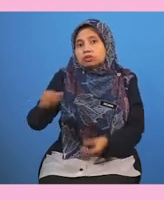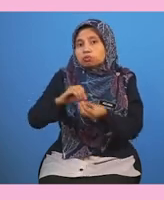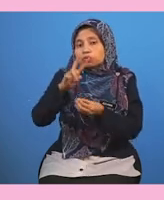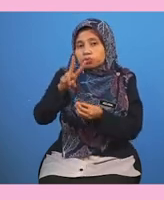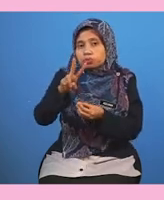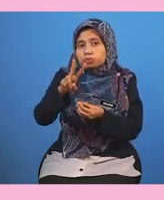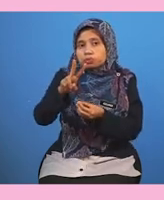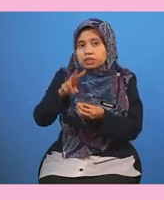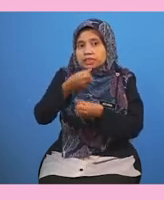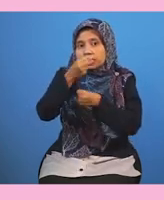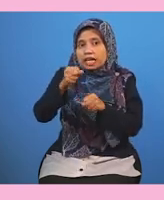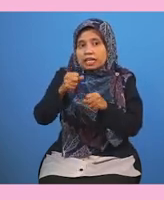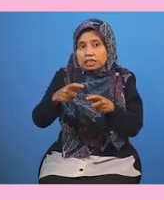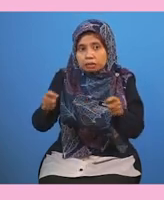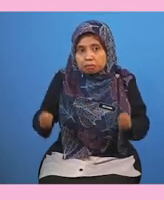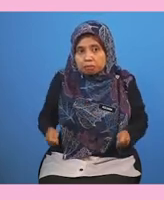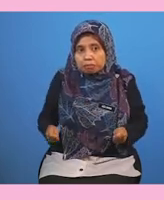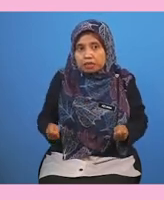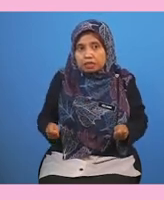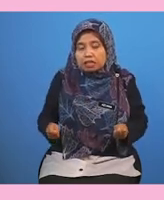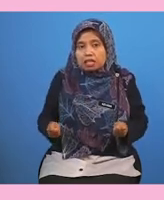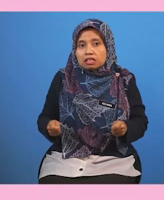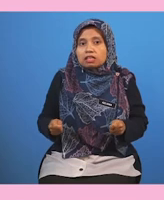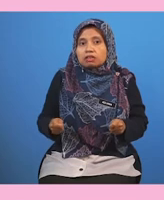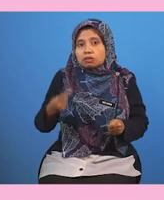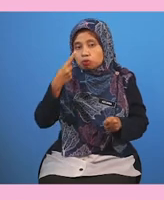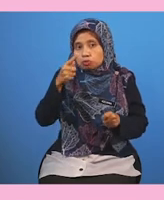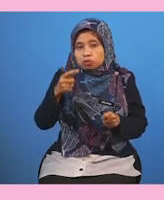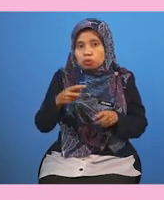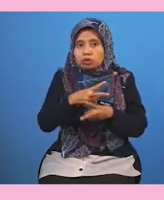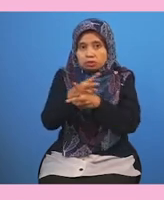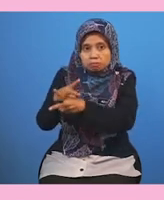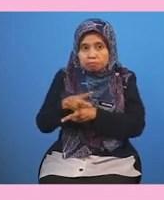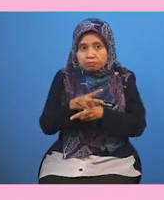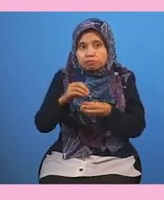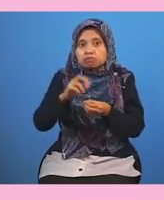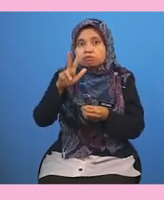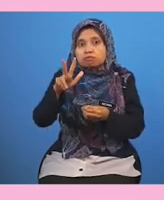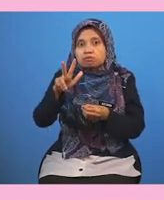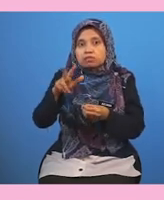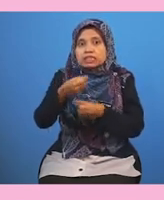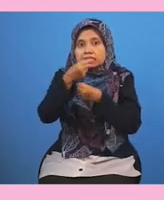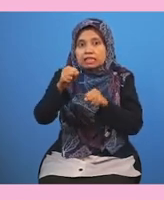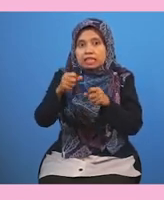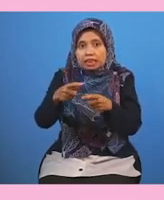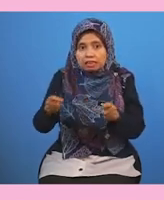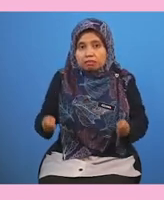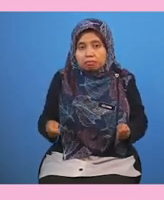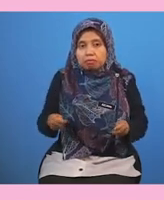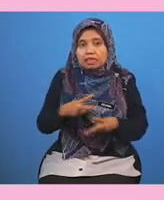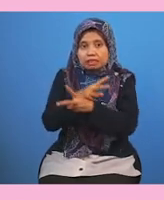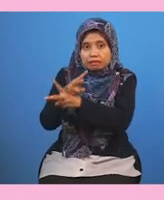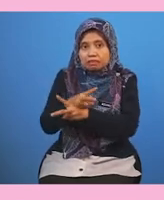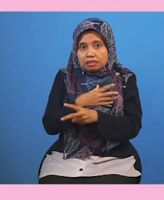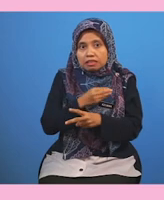Kedua, penyediaan tempat atau bekas isolasi. Ketiga, penyediaan tempat